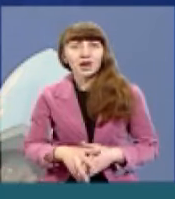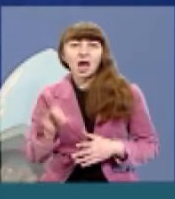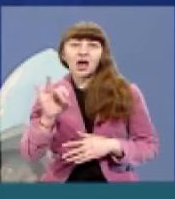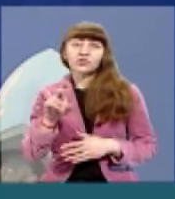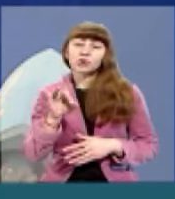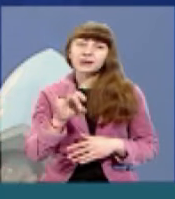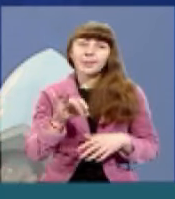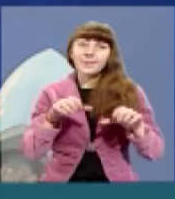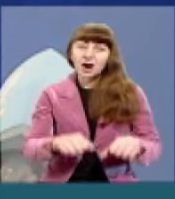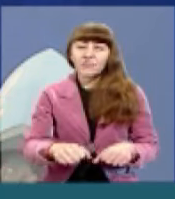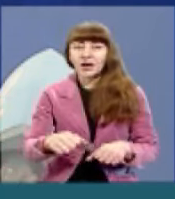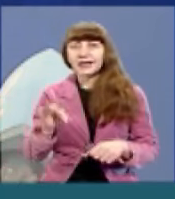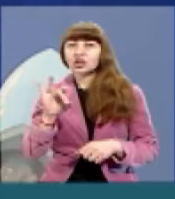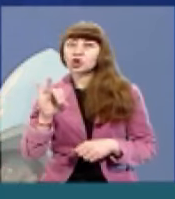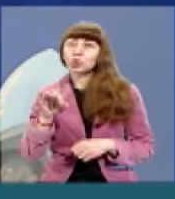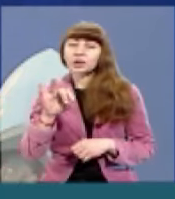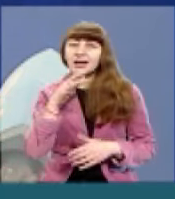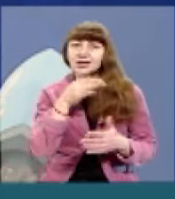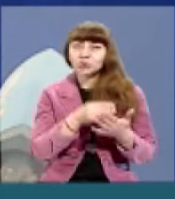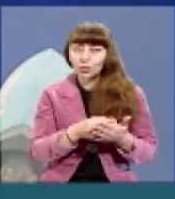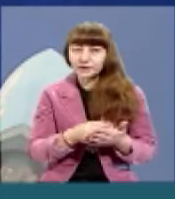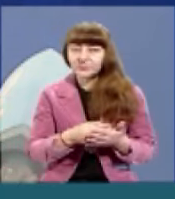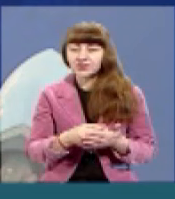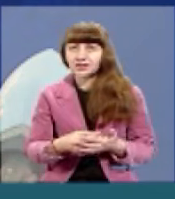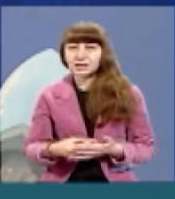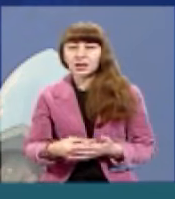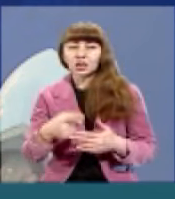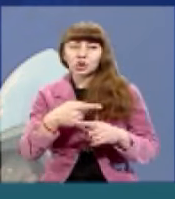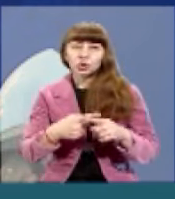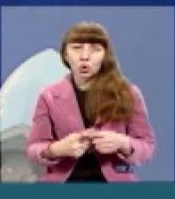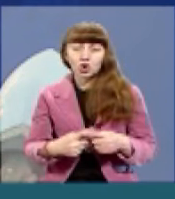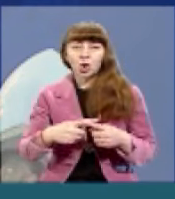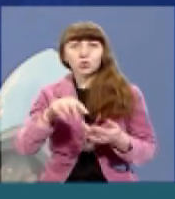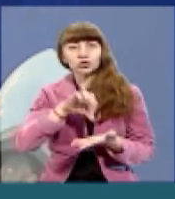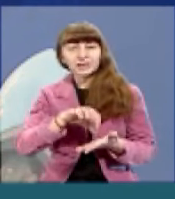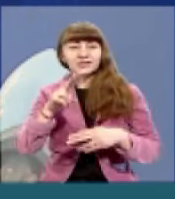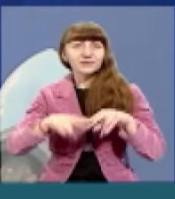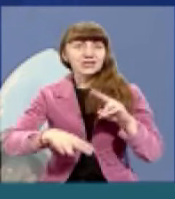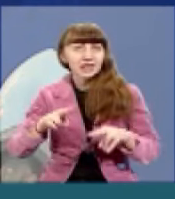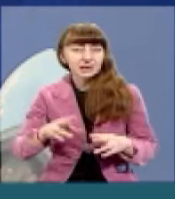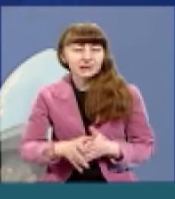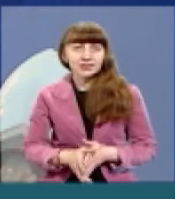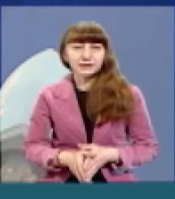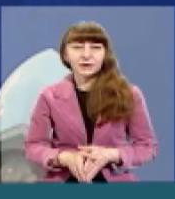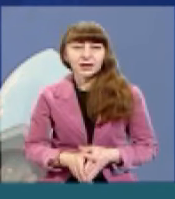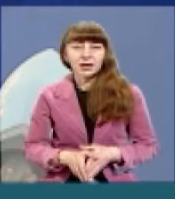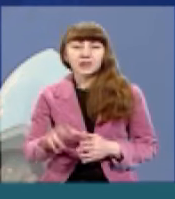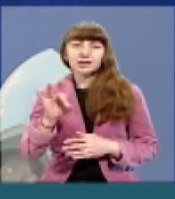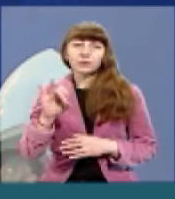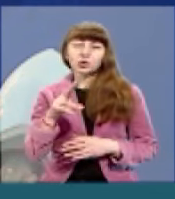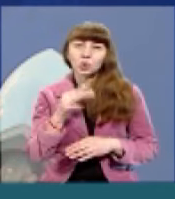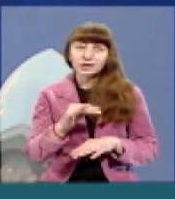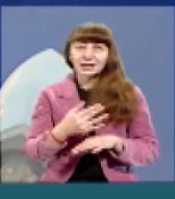права, интеллектуальная собственность, доля участия в строительстве, а также